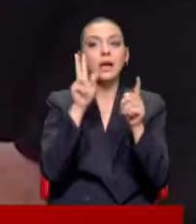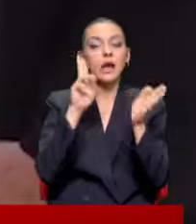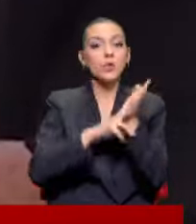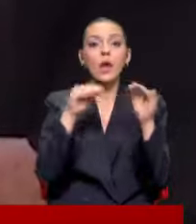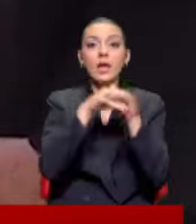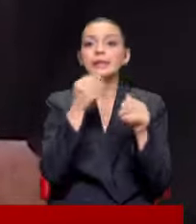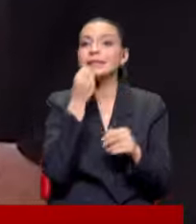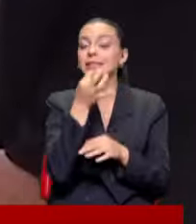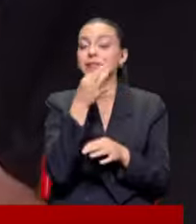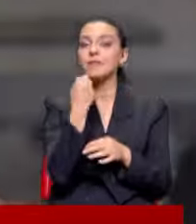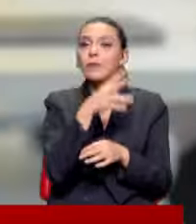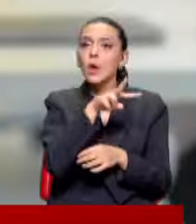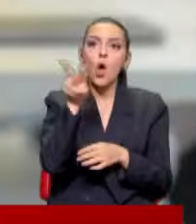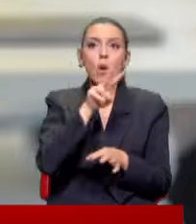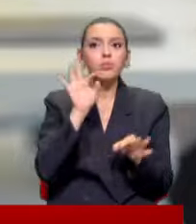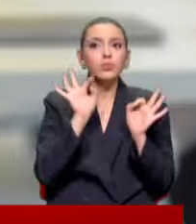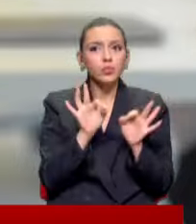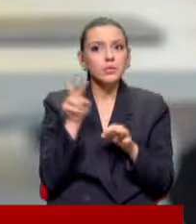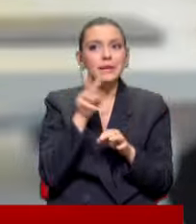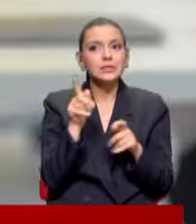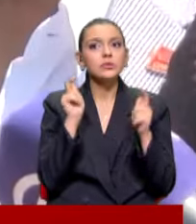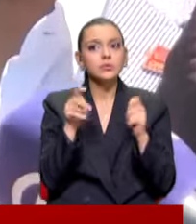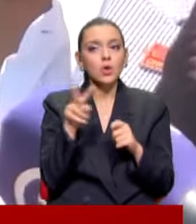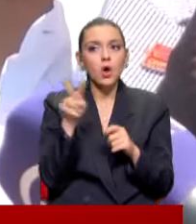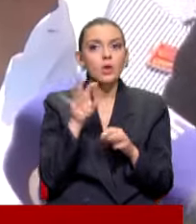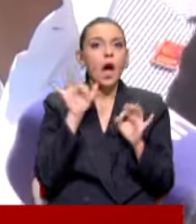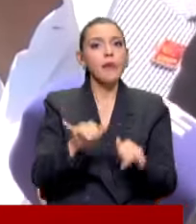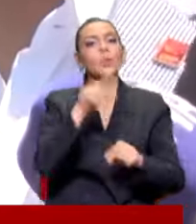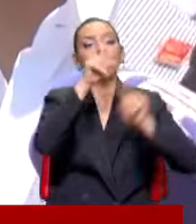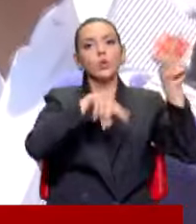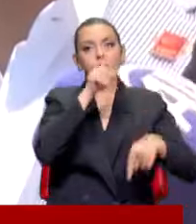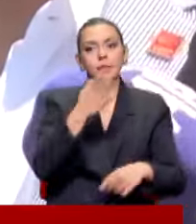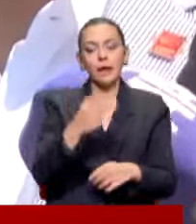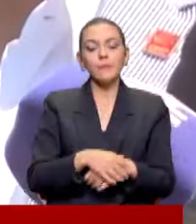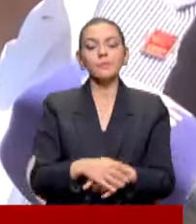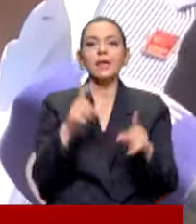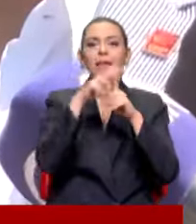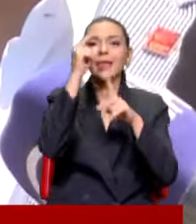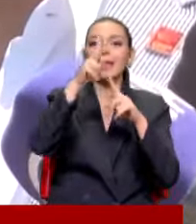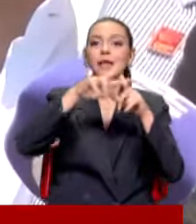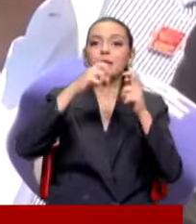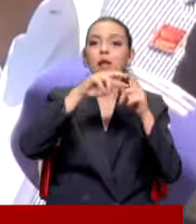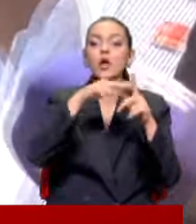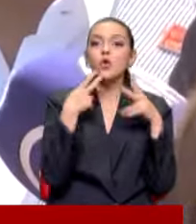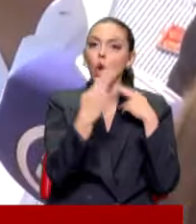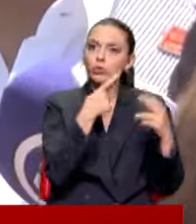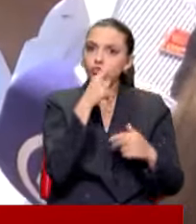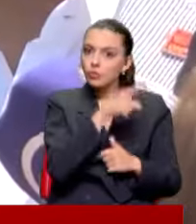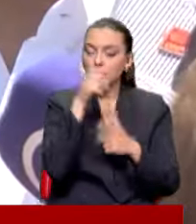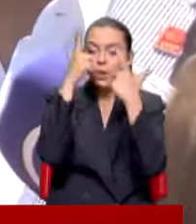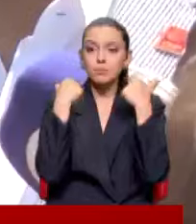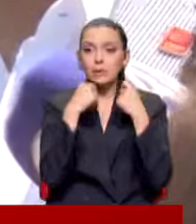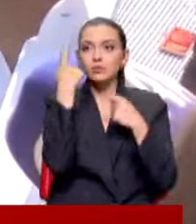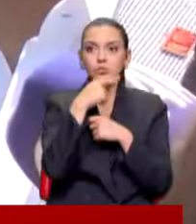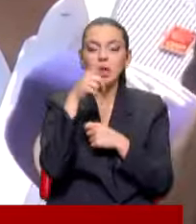İki ayrı mağduriyette CHP lideri Özgür Özel'in gündeminde. Dilara ile konuşmuştum. Dilara başörtüsünden dolayı böyle bir